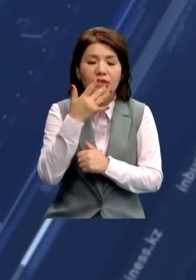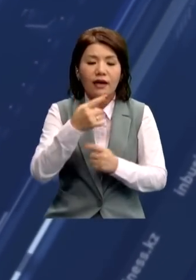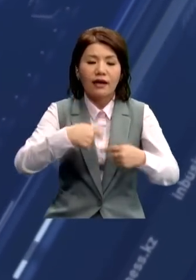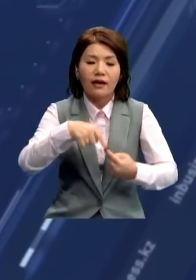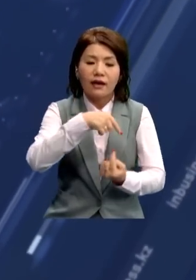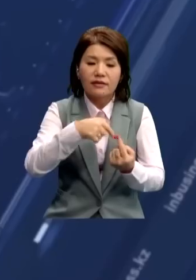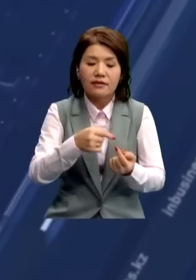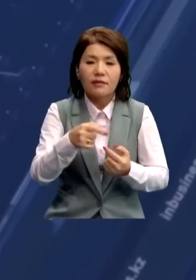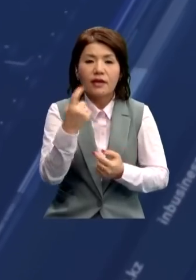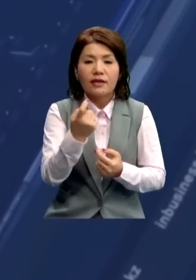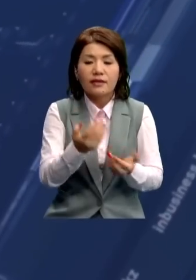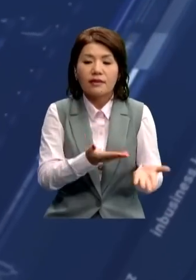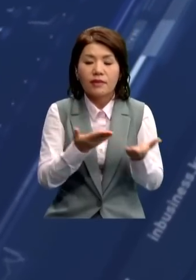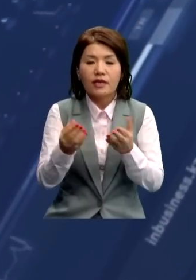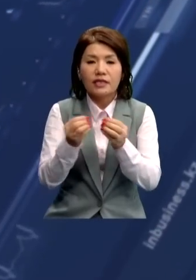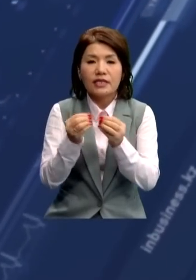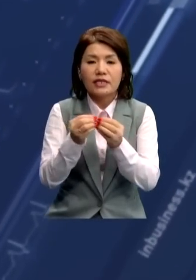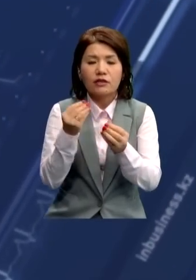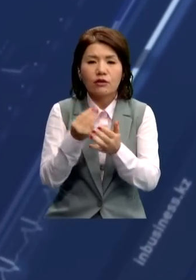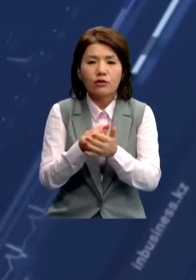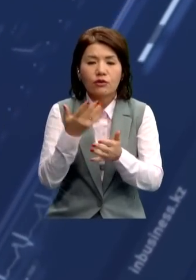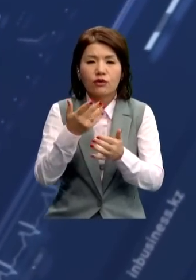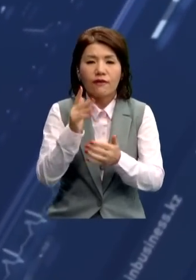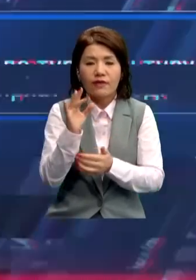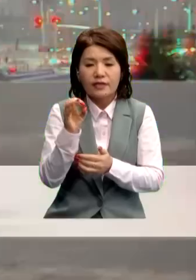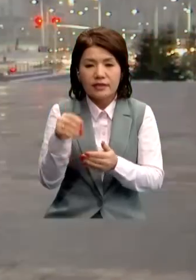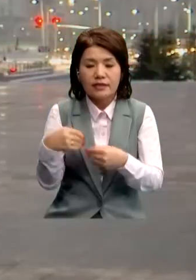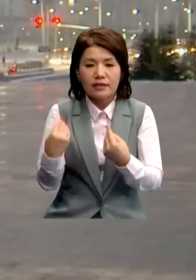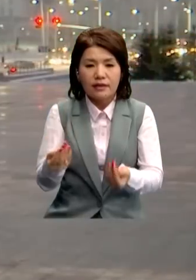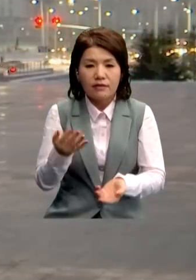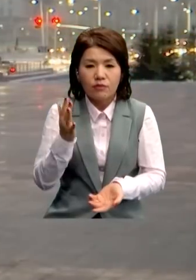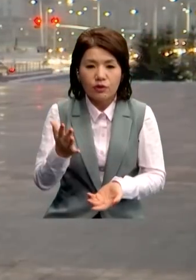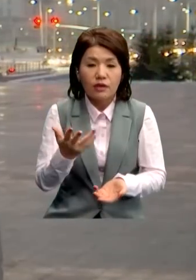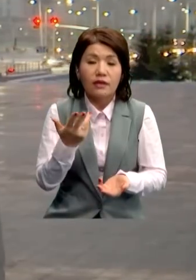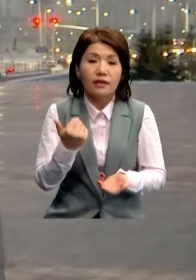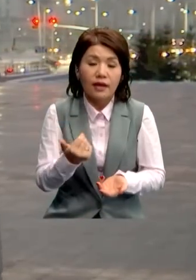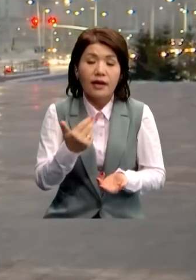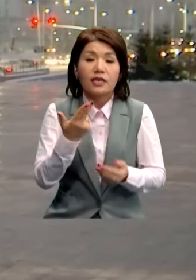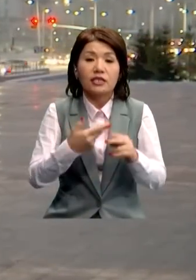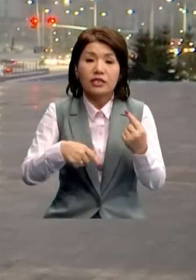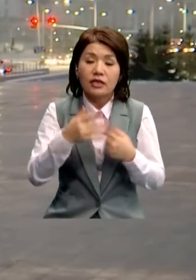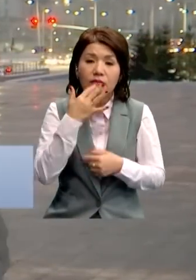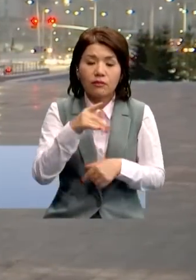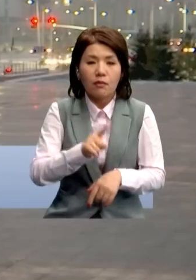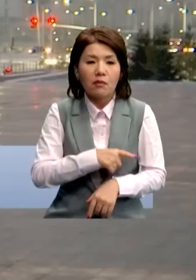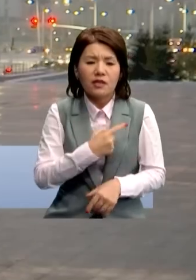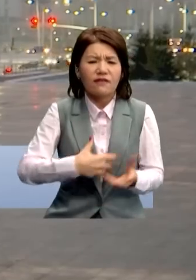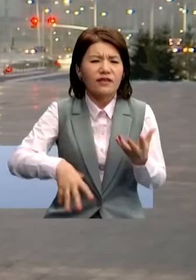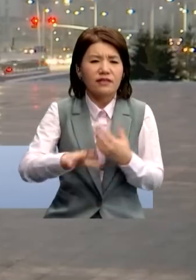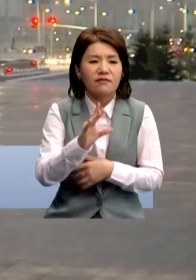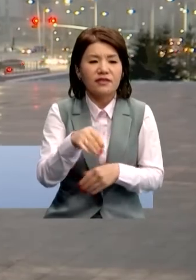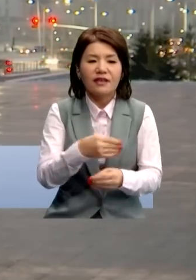тарту көзделген. Оларға 10 жылға бағалы дағдылар визасы беріледі. Әрине, шетелдік білікті маман екенде бәріне бірдей